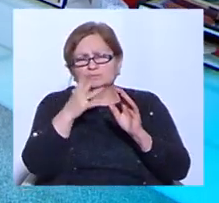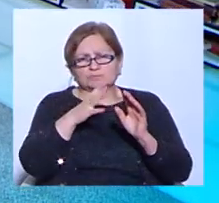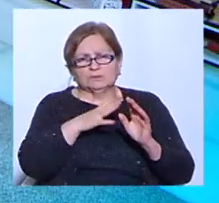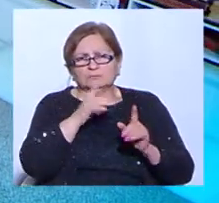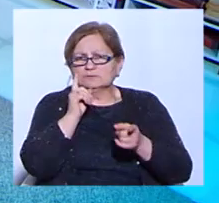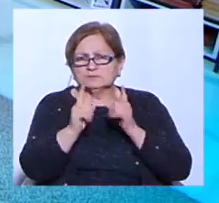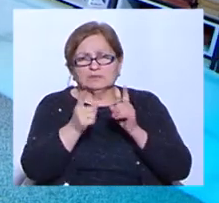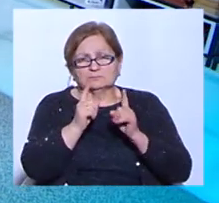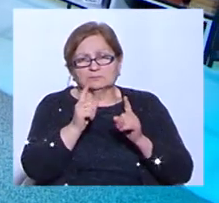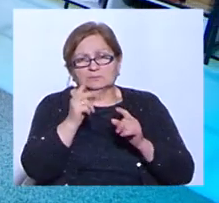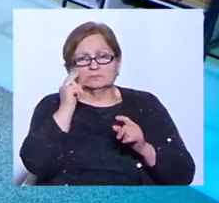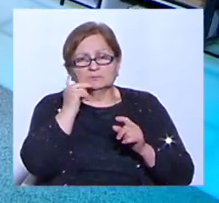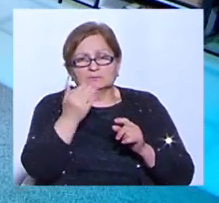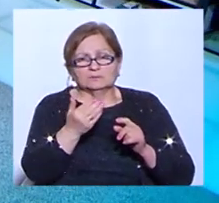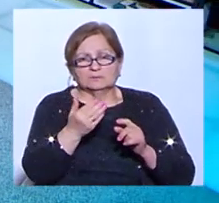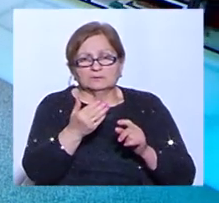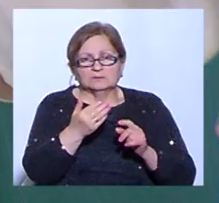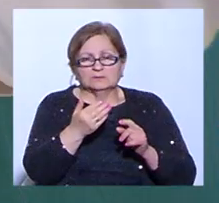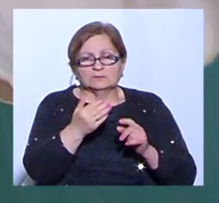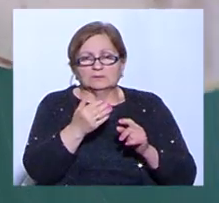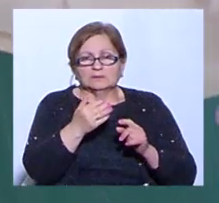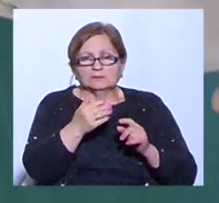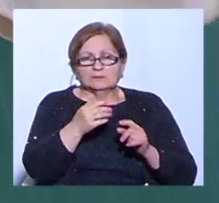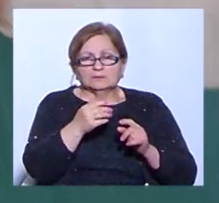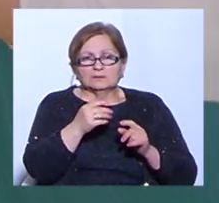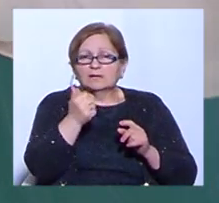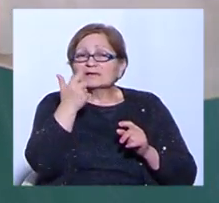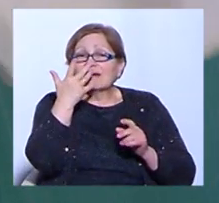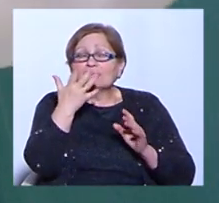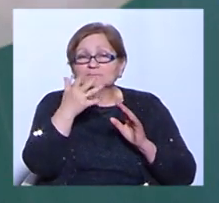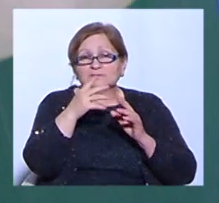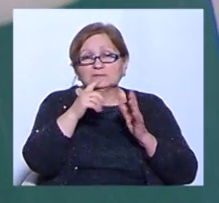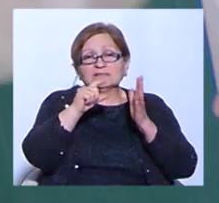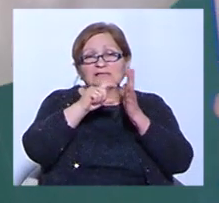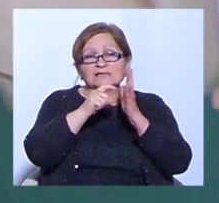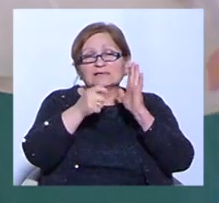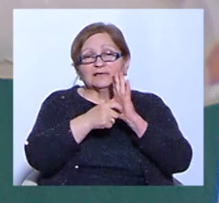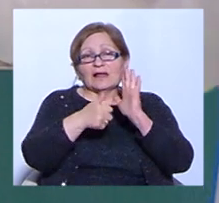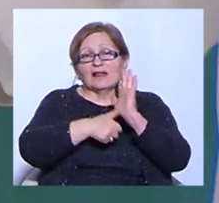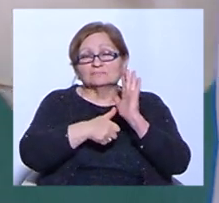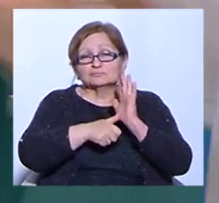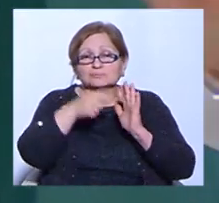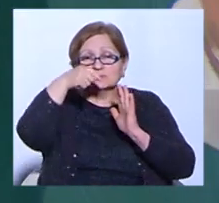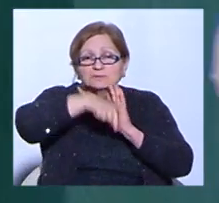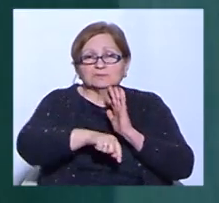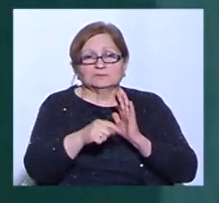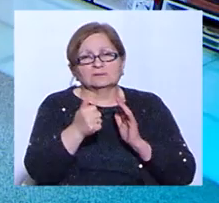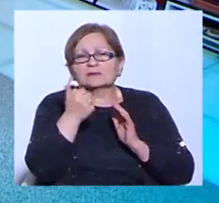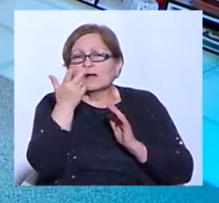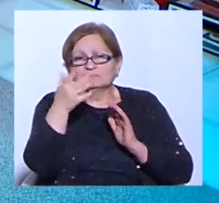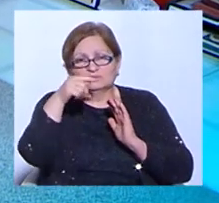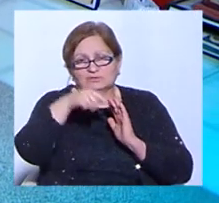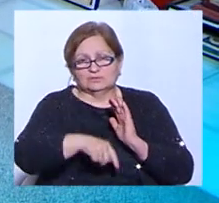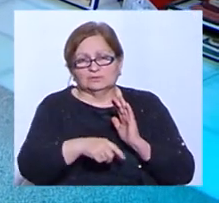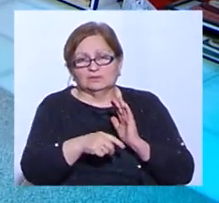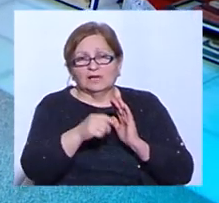რიცხვები. გავაკეთოთ, რომ A1 არის უკვე რამდენი 6 კუთხედია ფიჭაში, აი ეს A2 აღნიშნა გვიჩვენებს რამდენი 6 კუთხედი არის